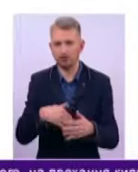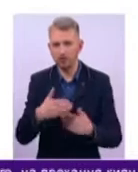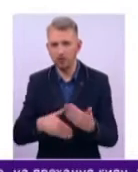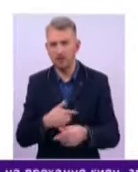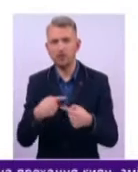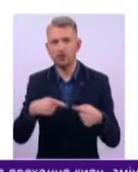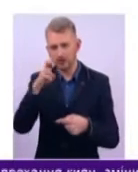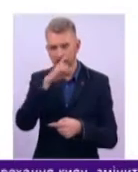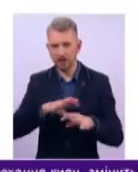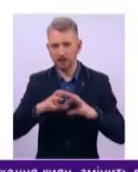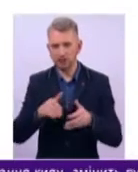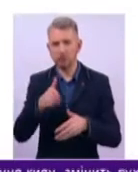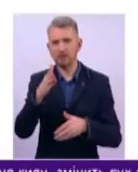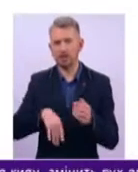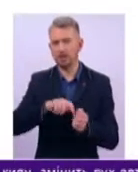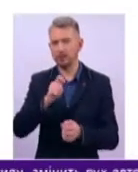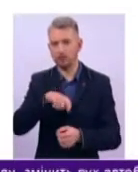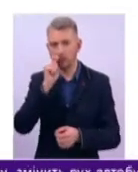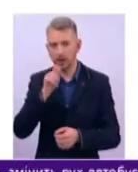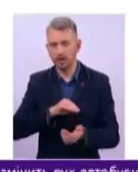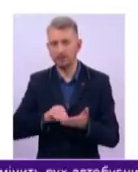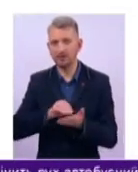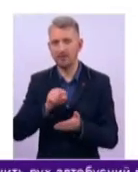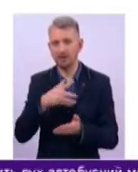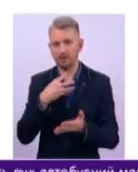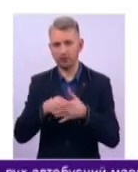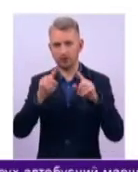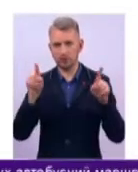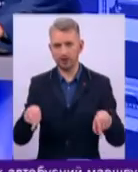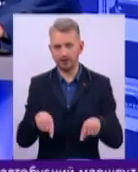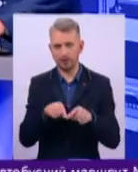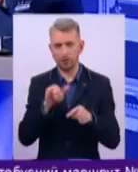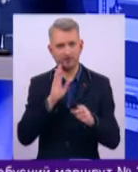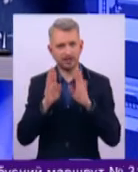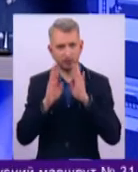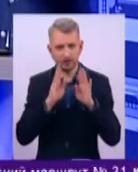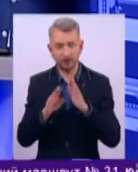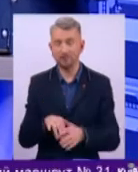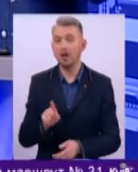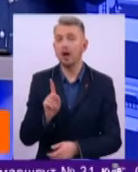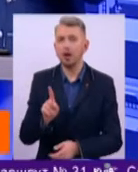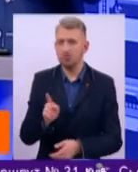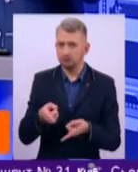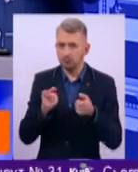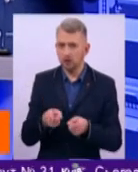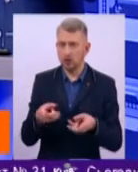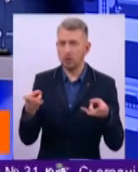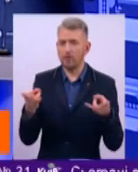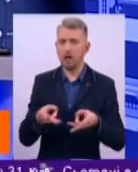країнах світу та припинити війну в Україні, написав він на своїй сторінці у Фейсбуці. Але ж дійсно,